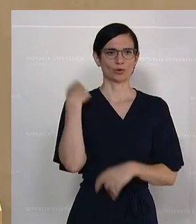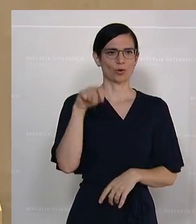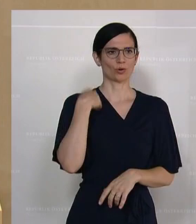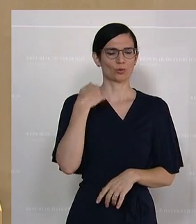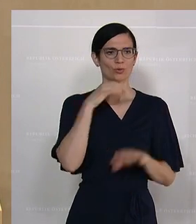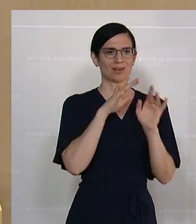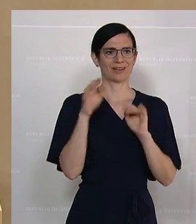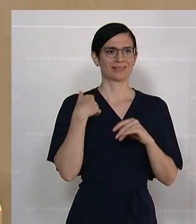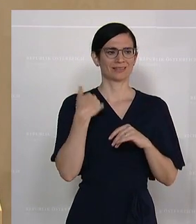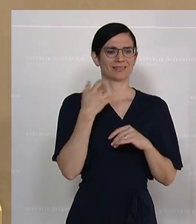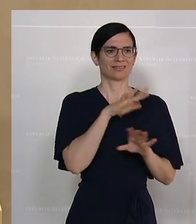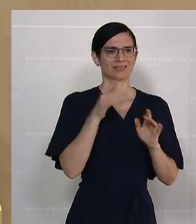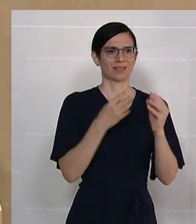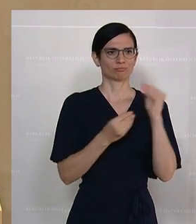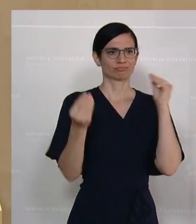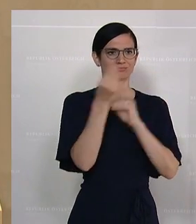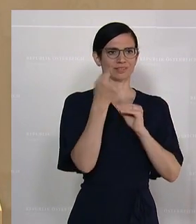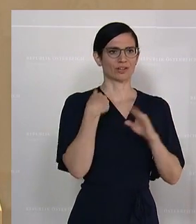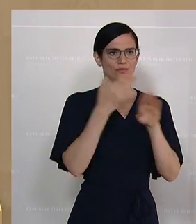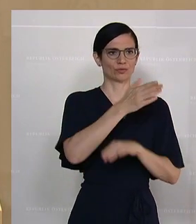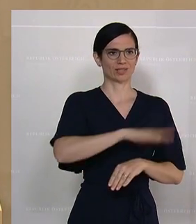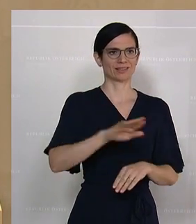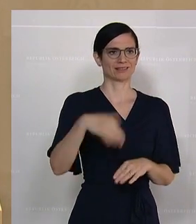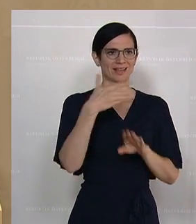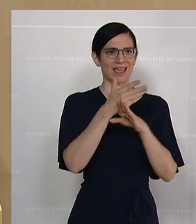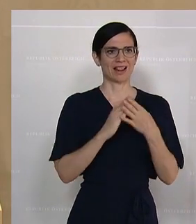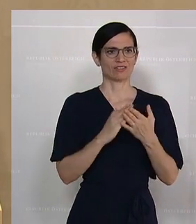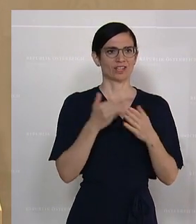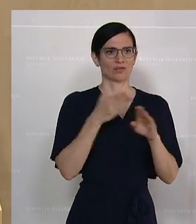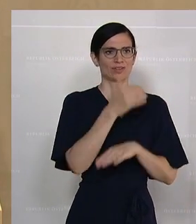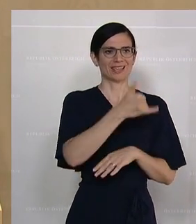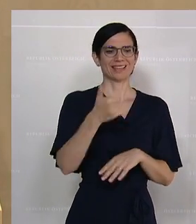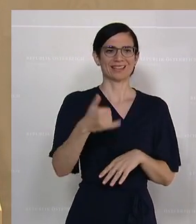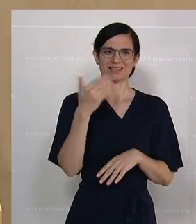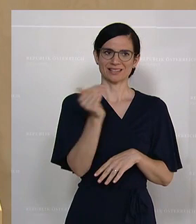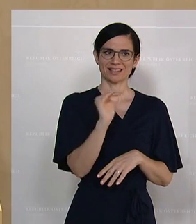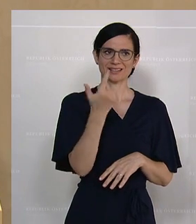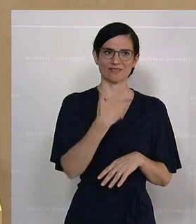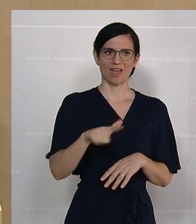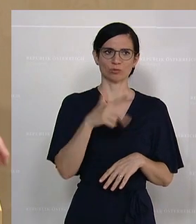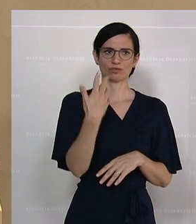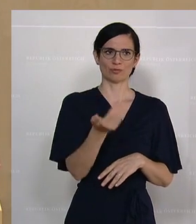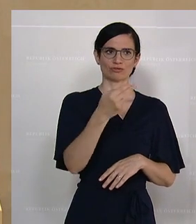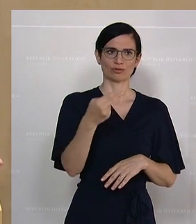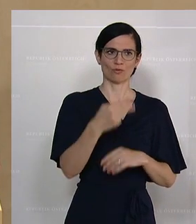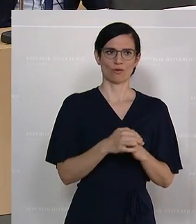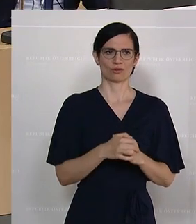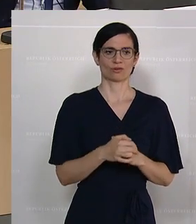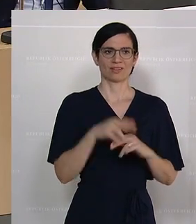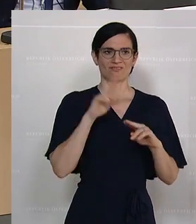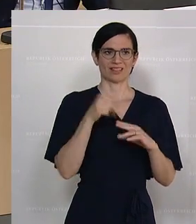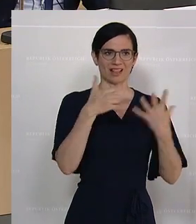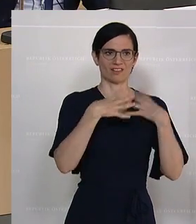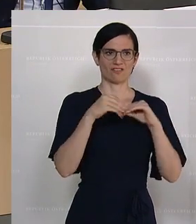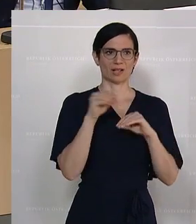aufgestockt wurde für die kinder gibt es die hälfte oder pro kind gibt es 250 euro als eine vierköpfige familie